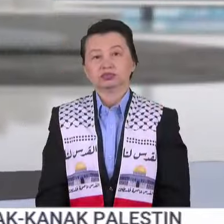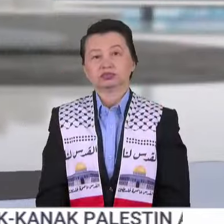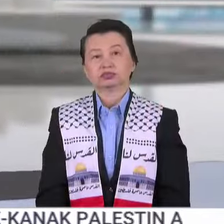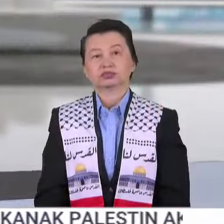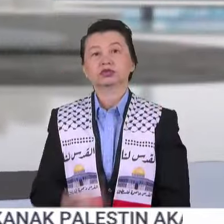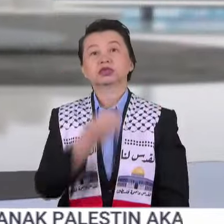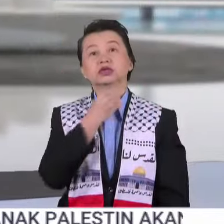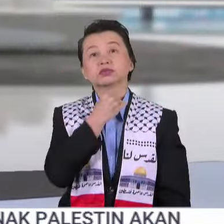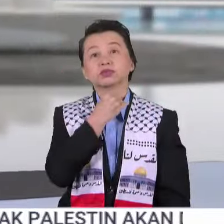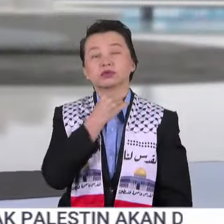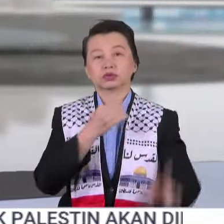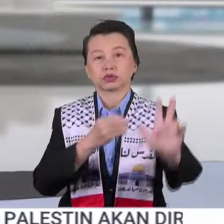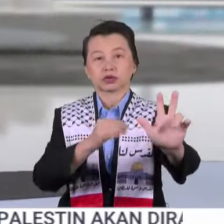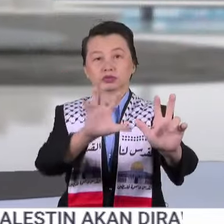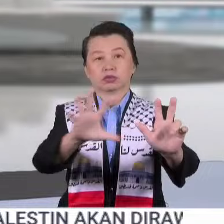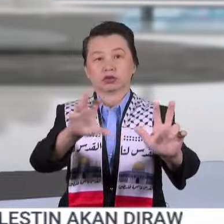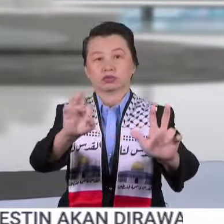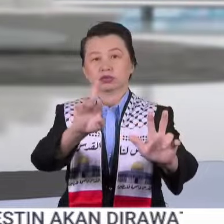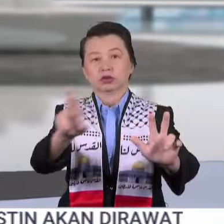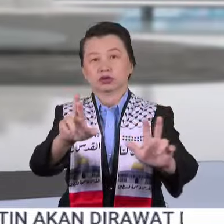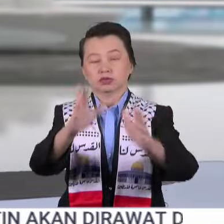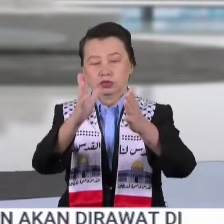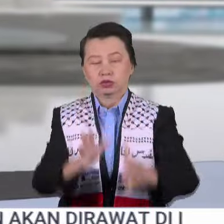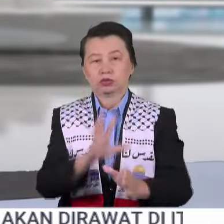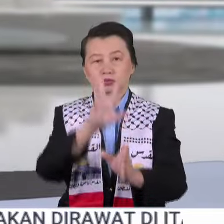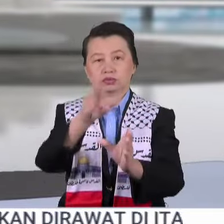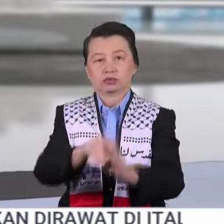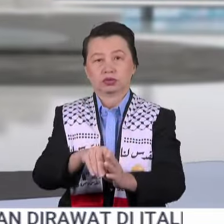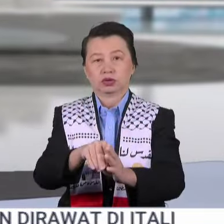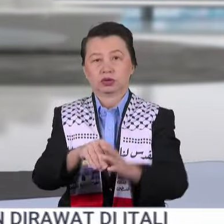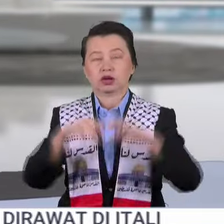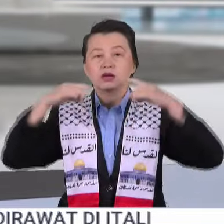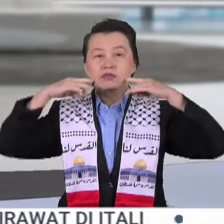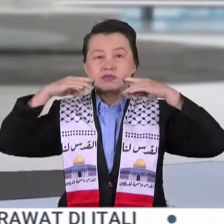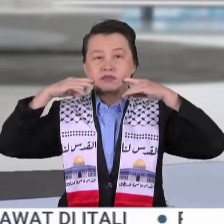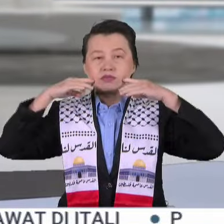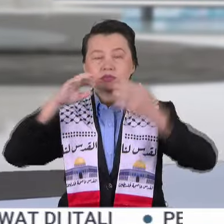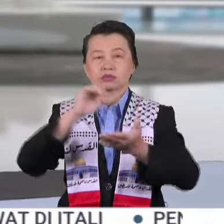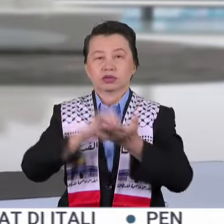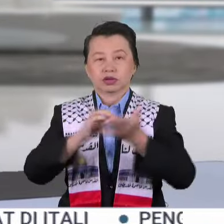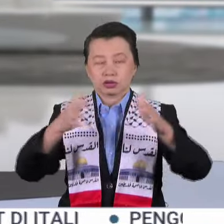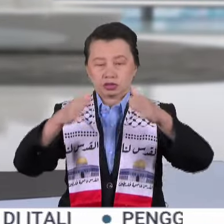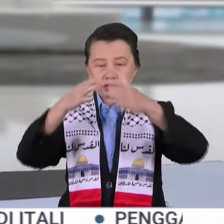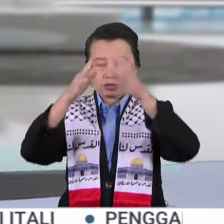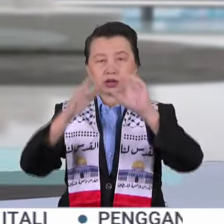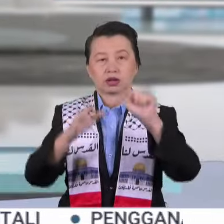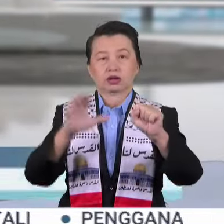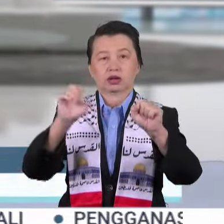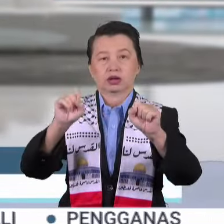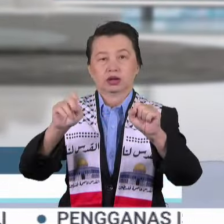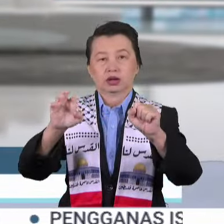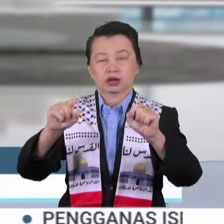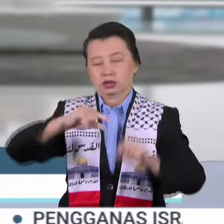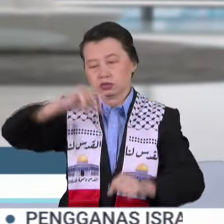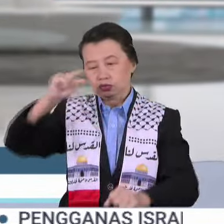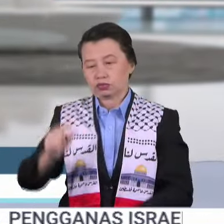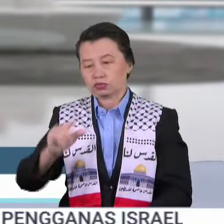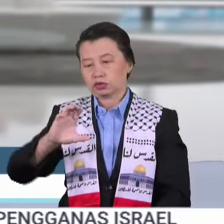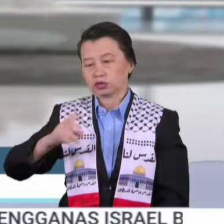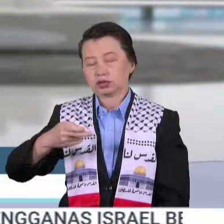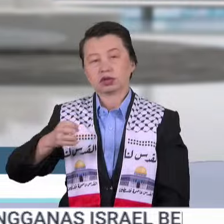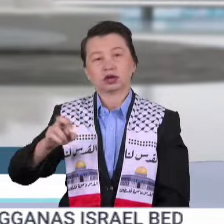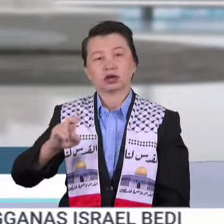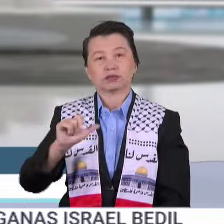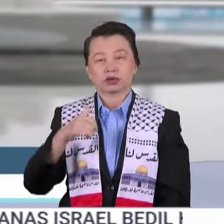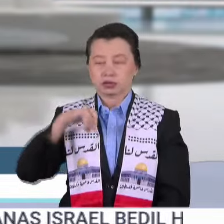Di Ipoh, kira-kira 350,000 orang menyertai sambutan Thai Pusam di Kuil Sri Subramaniar, Gunung Ceruh sejak semalam.